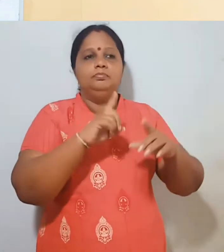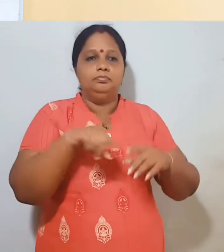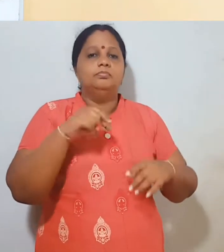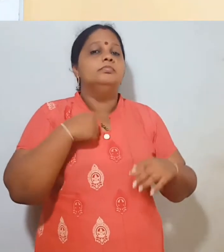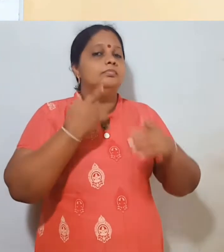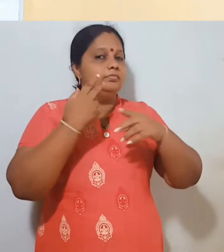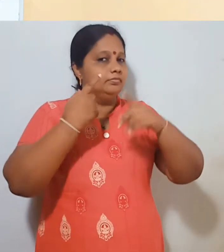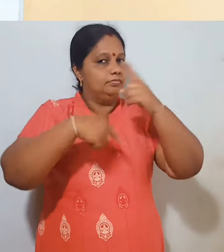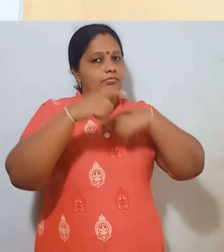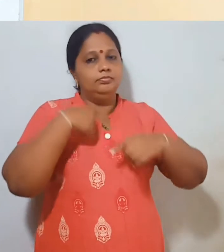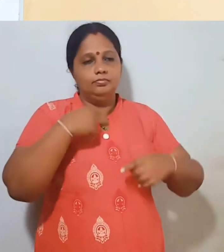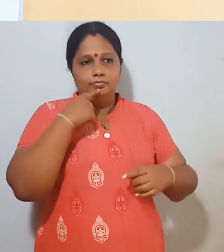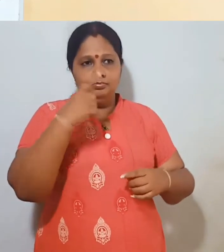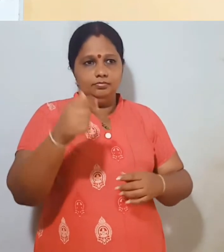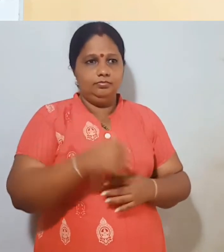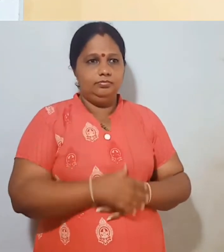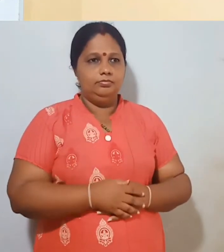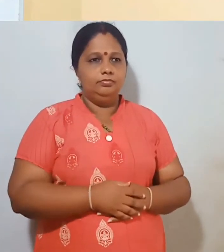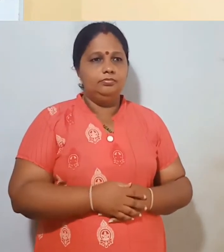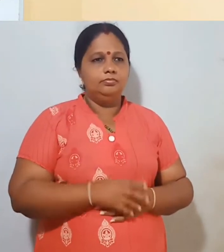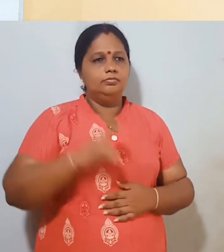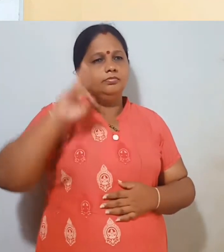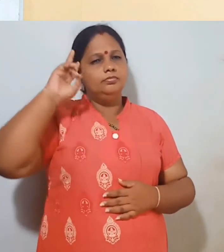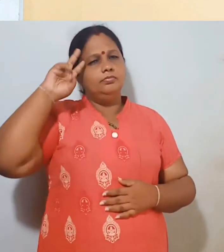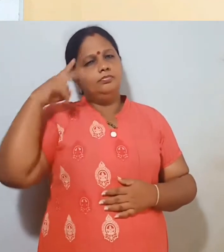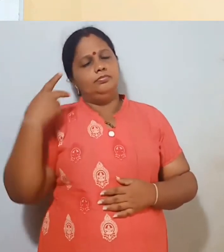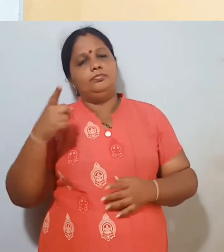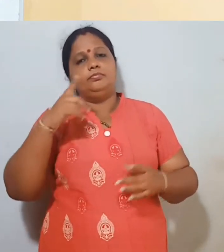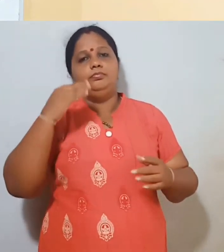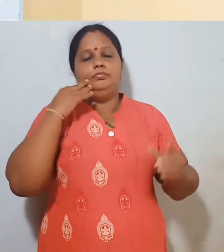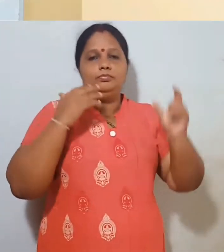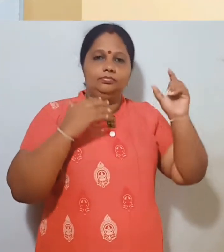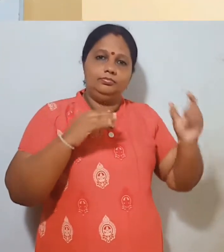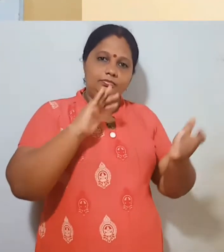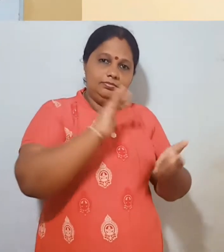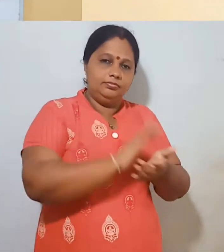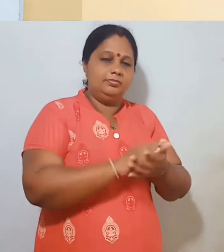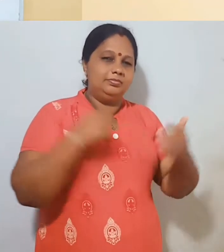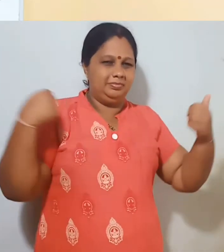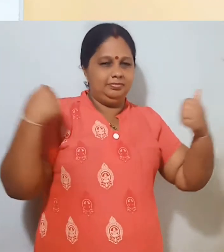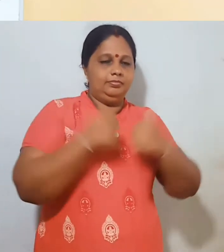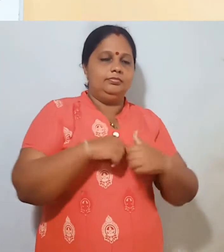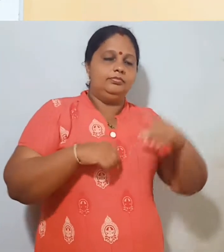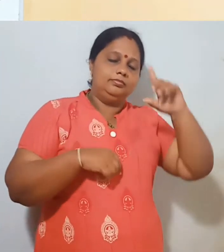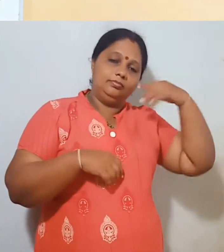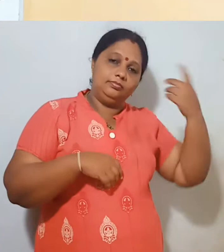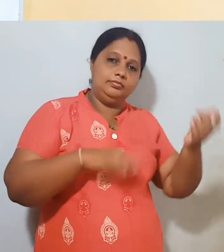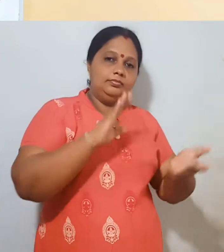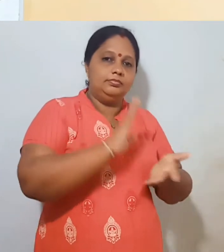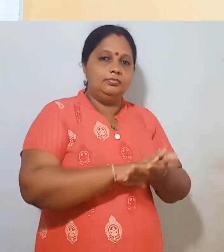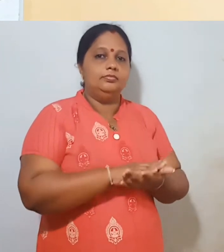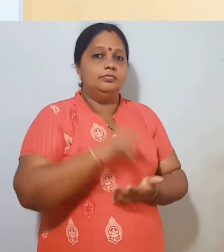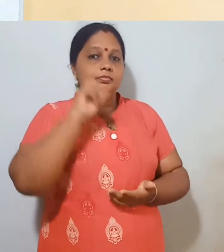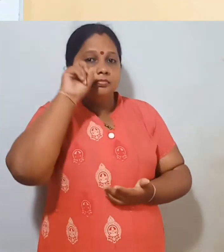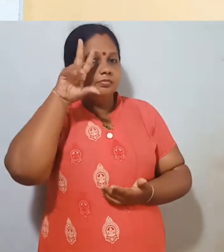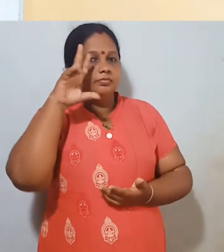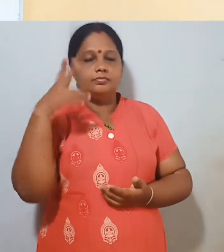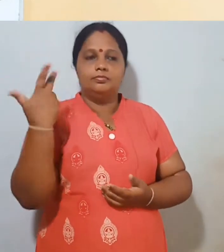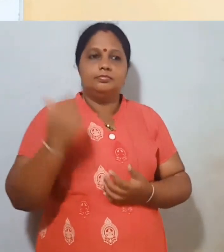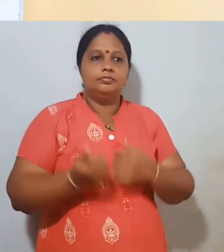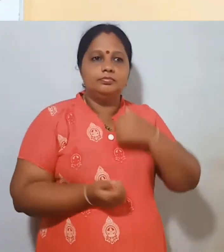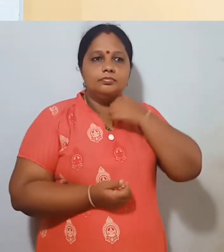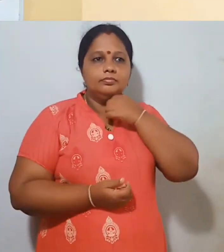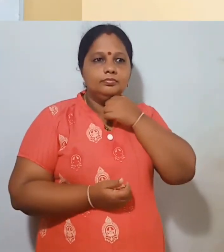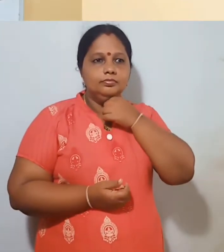விஷயம் அதுக்கு ஒரு நல்ல உதாரணம். உணர்வு இல்லாம ஒரு ஆள் கிடக்கிறார், ஆக்சிடென்ட் பட்டு உணர்வு இல்லாம ஒரு ஆள் இருக்கிறார். அப்படியான ஒரு சம்பவத்துல எல்லாரும் பெரிய